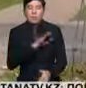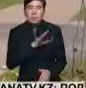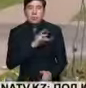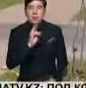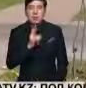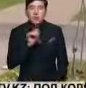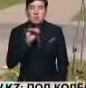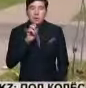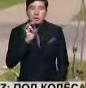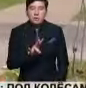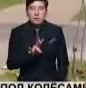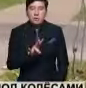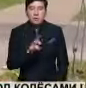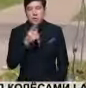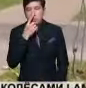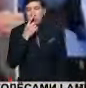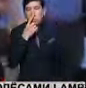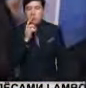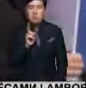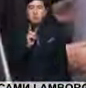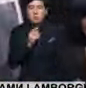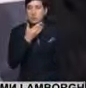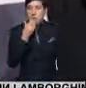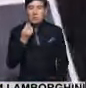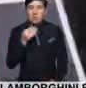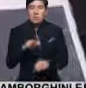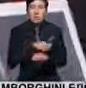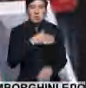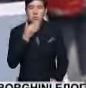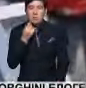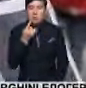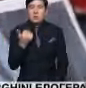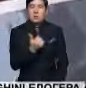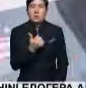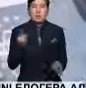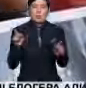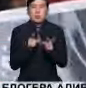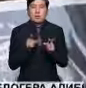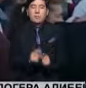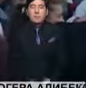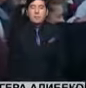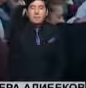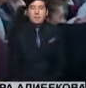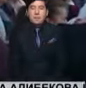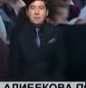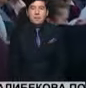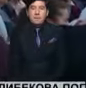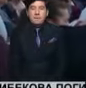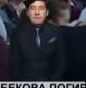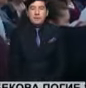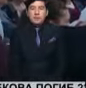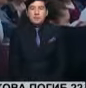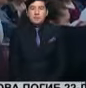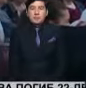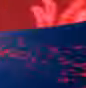Клинтон. Ждать осталось недолго. До выборов осталось меньше недели. Дильназ Верланова, Анар Сюмбаева,